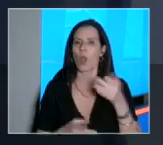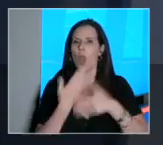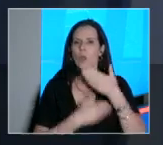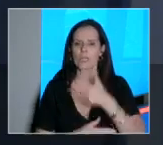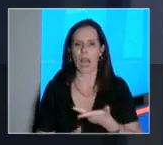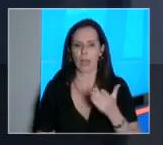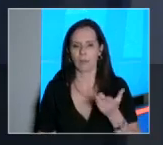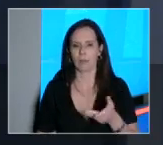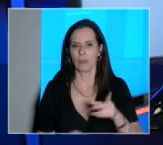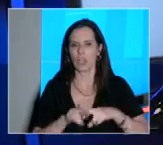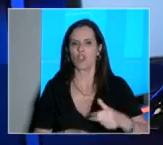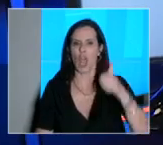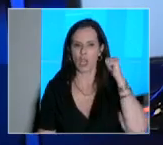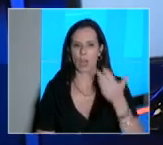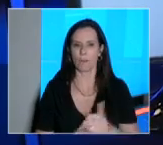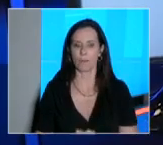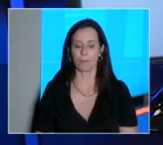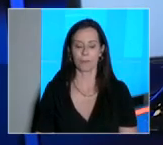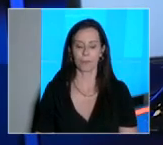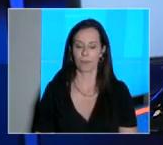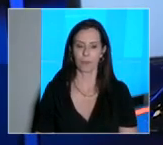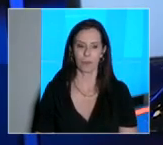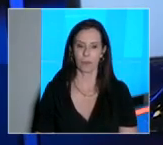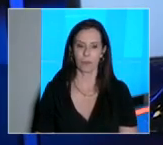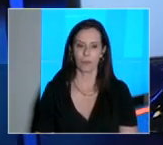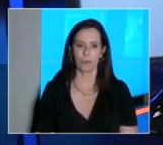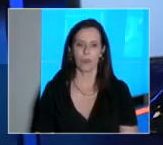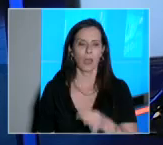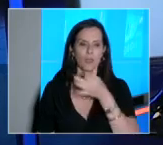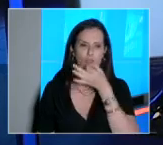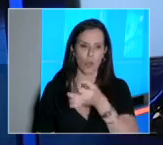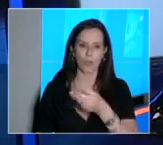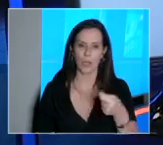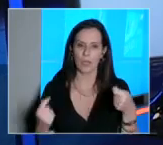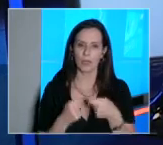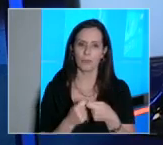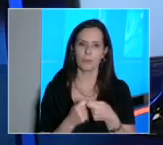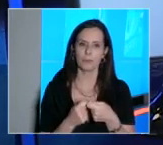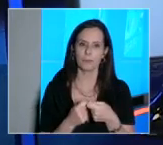לעלות. לעלות, כן, אתה נשאר שם. זה בדיוק העניין. שלב, אני רוצה לשאול אותך שאלה לגבי